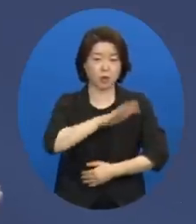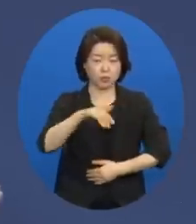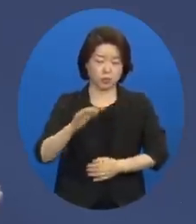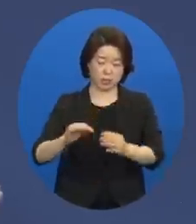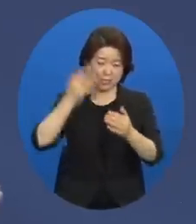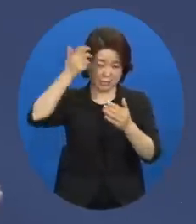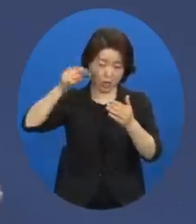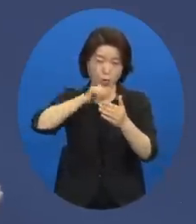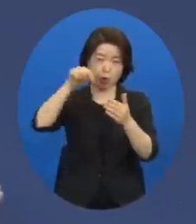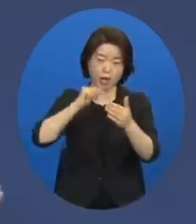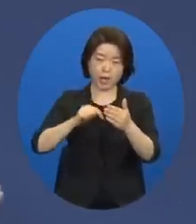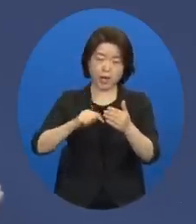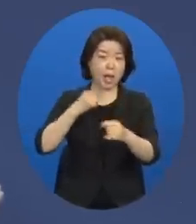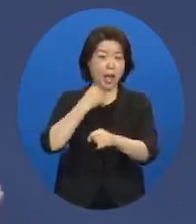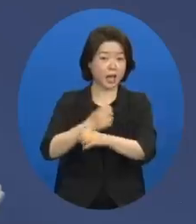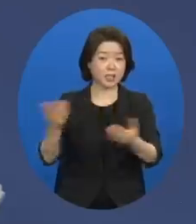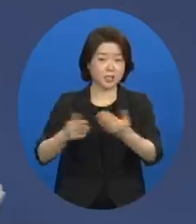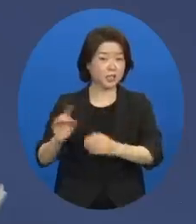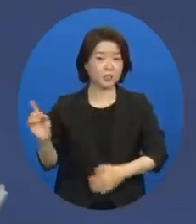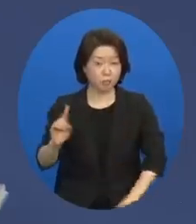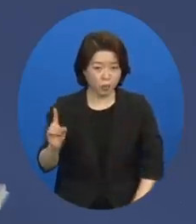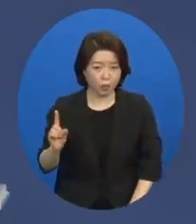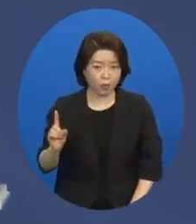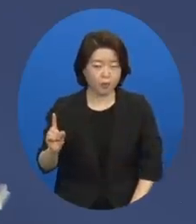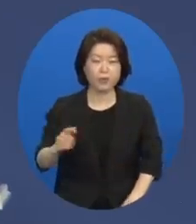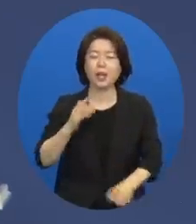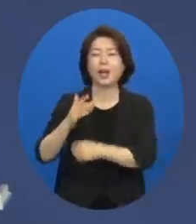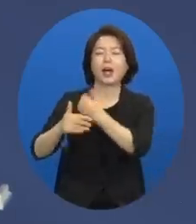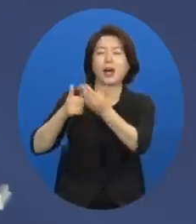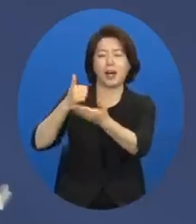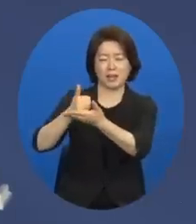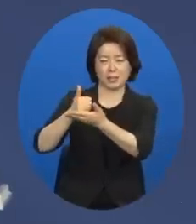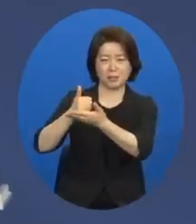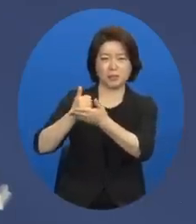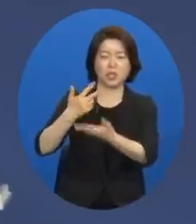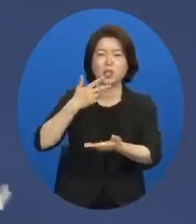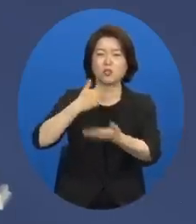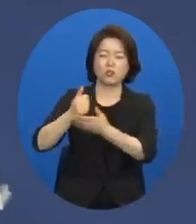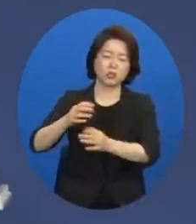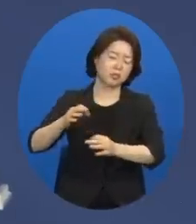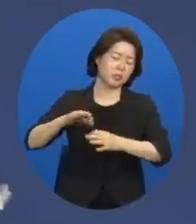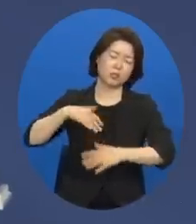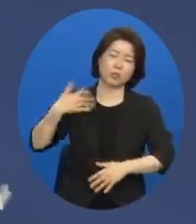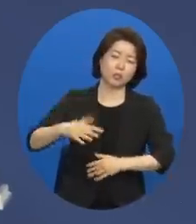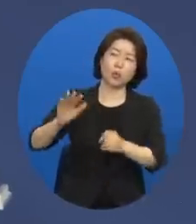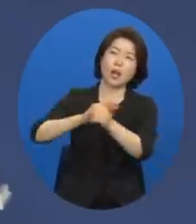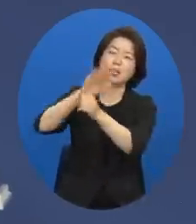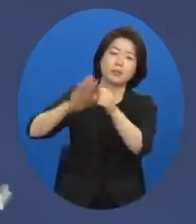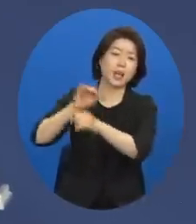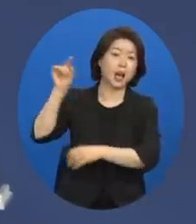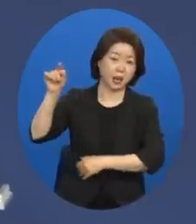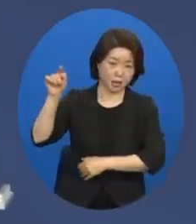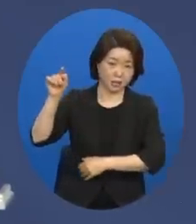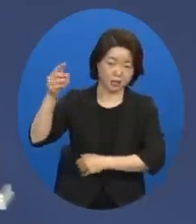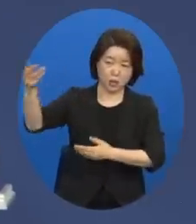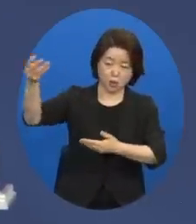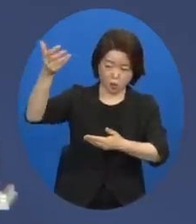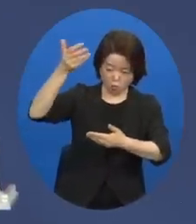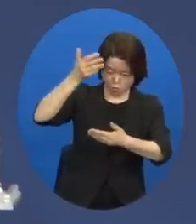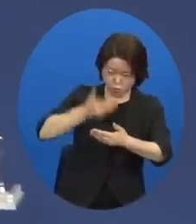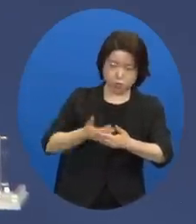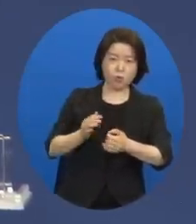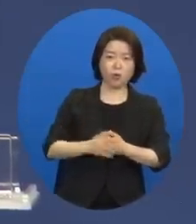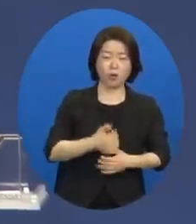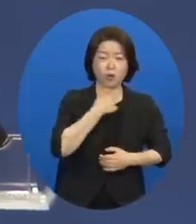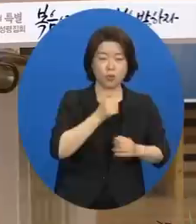안에 무슨 일을 하시는지 아세요? 그것은 하나님께서 주님의 그 놀라운 사랑을 우리 안에